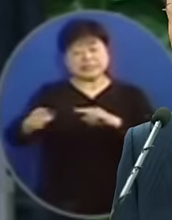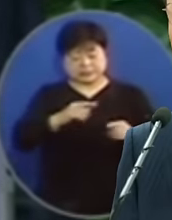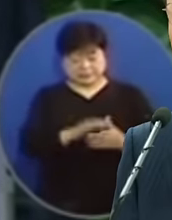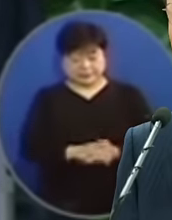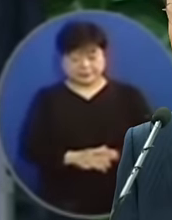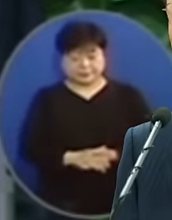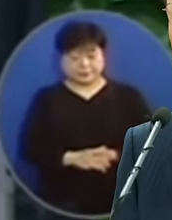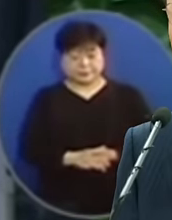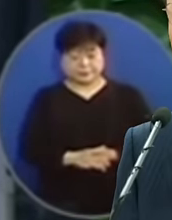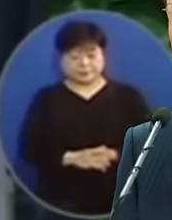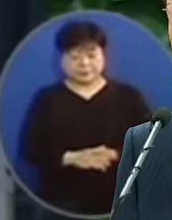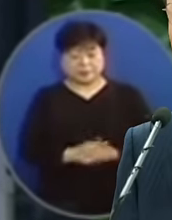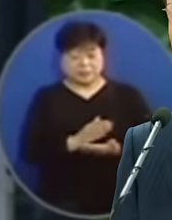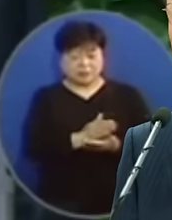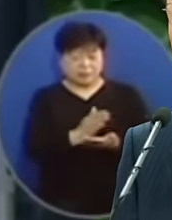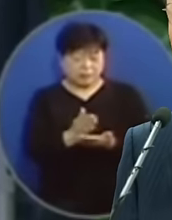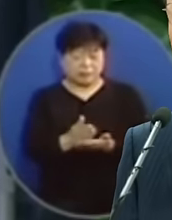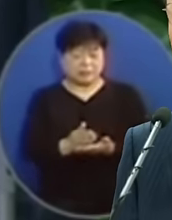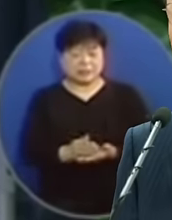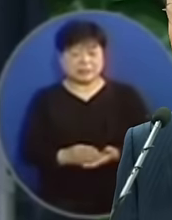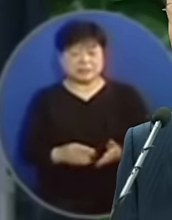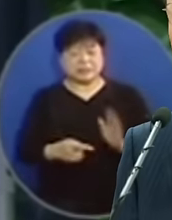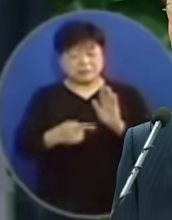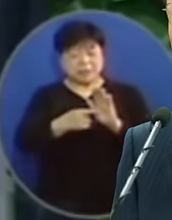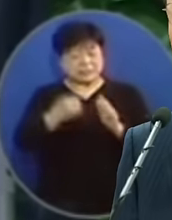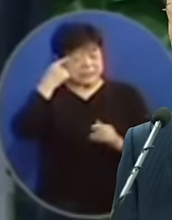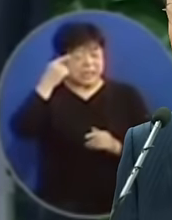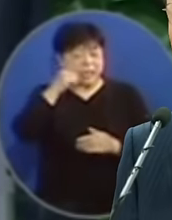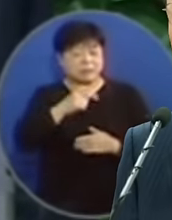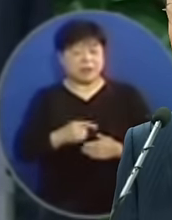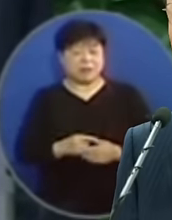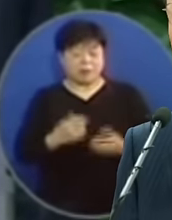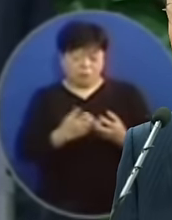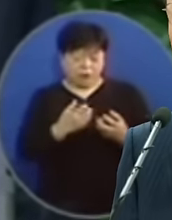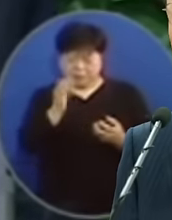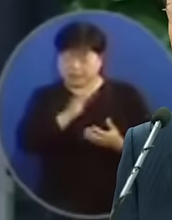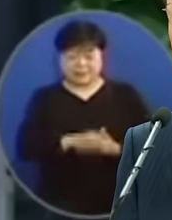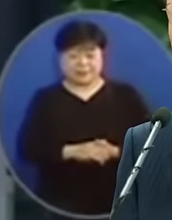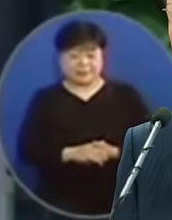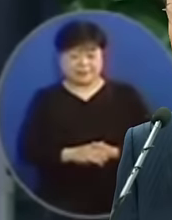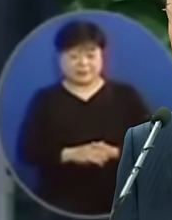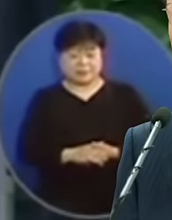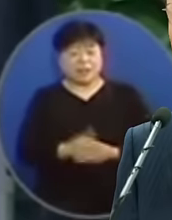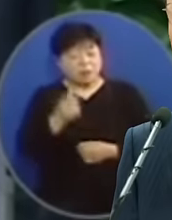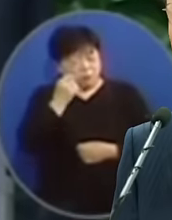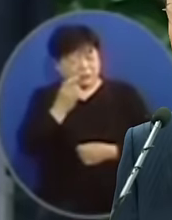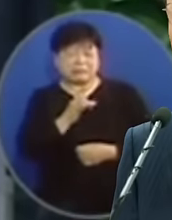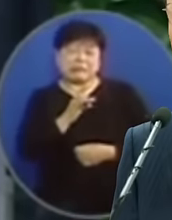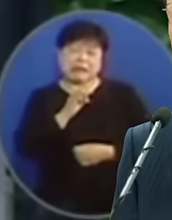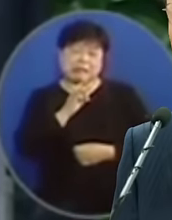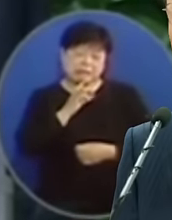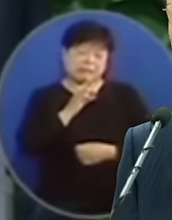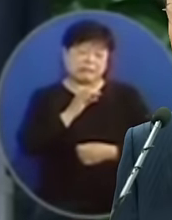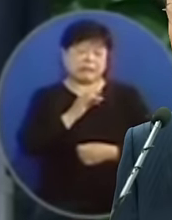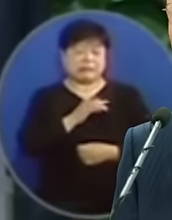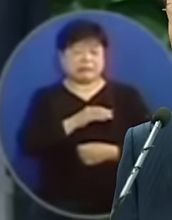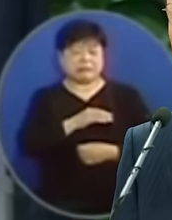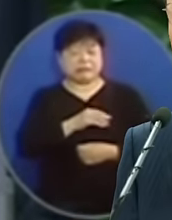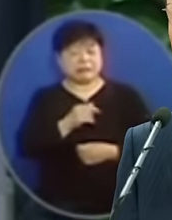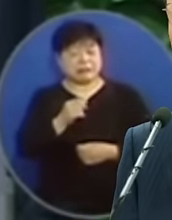것입니다. 온갖 마이너스 생각을 마음속에 받아들이면 안 돼요. 나는 못한다, 나는 안 된다, 나는 할 수